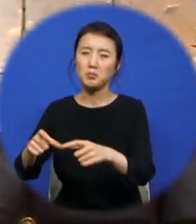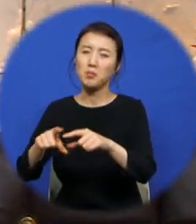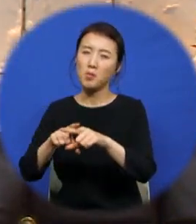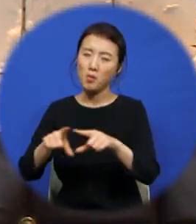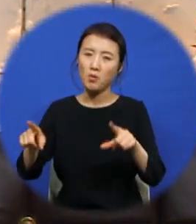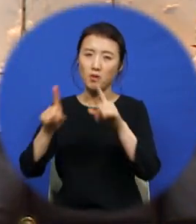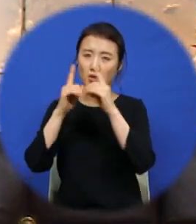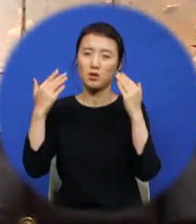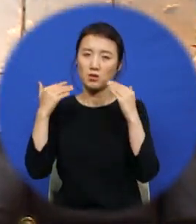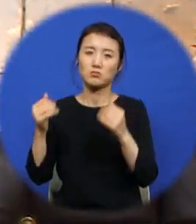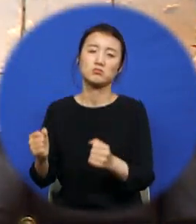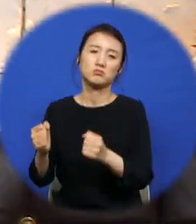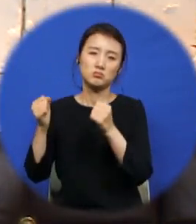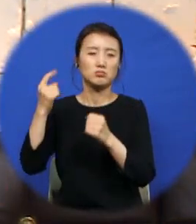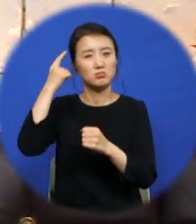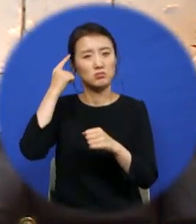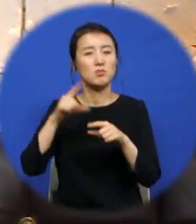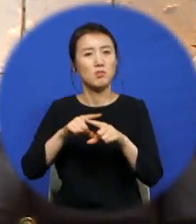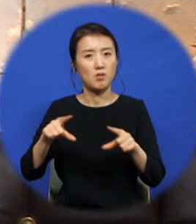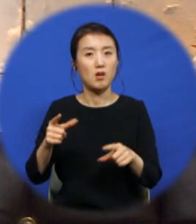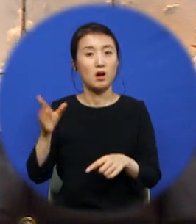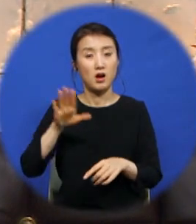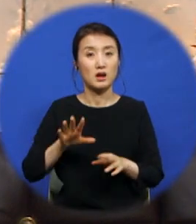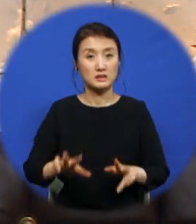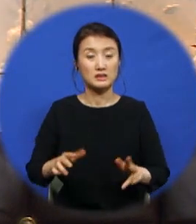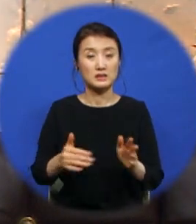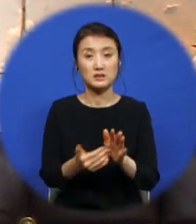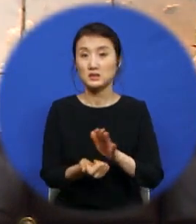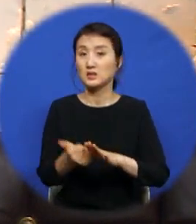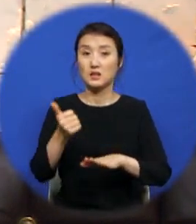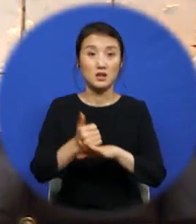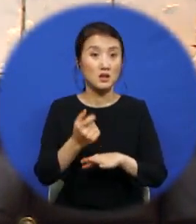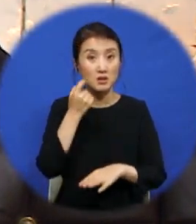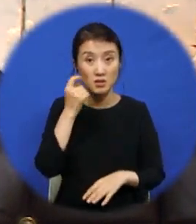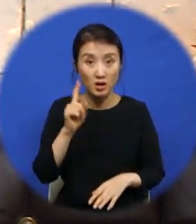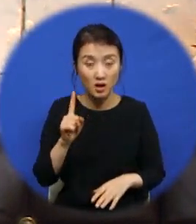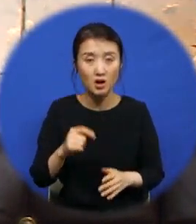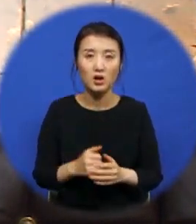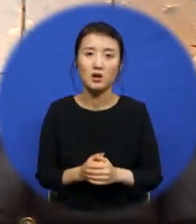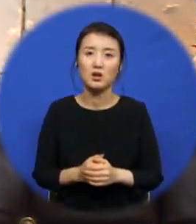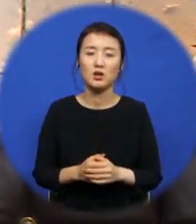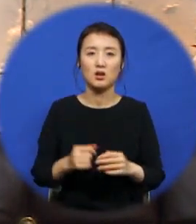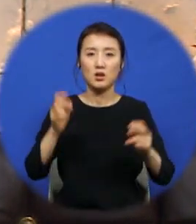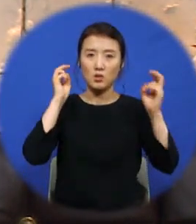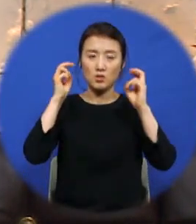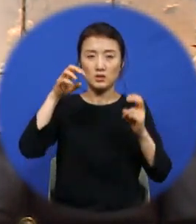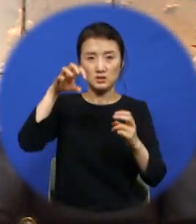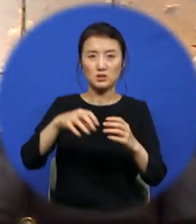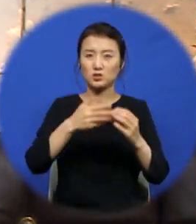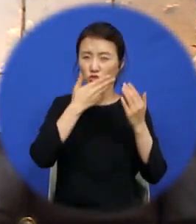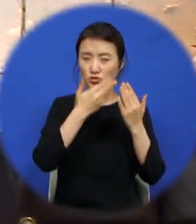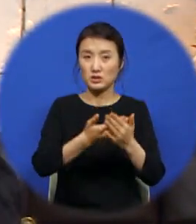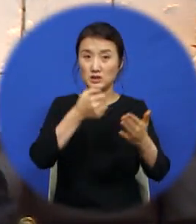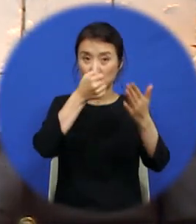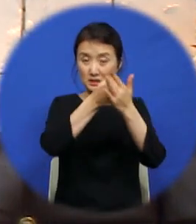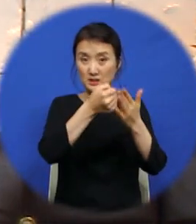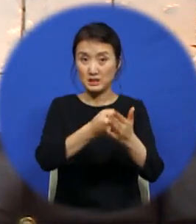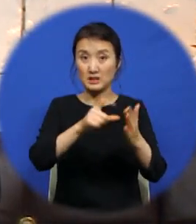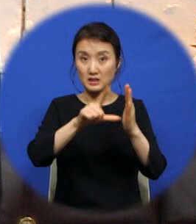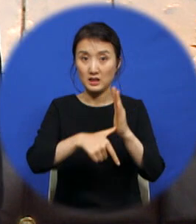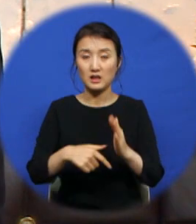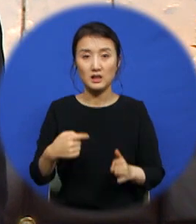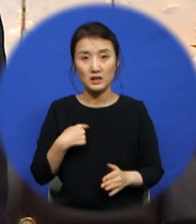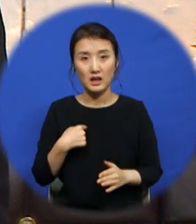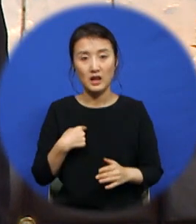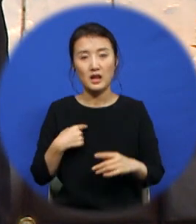평범한 부리를 가진 사람인데 제가 오늘까지 오게 된 것은 회사에서 중요한 의사결정을 내릴 때 한번도 사시미